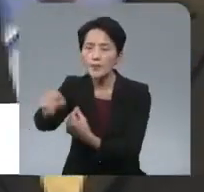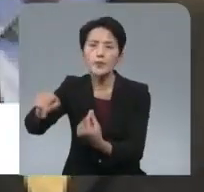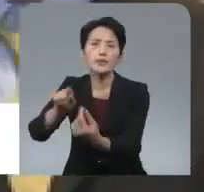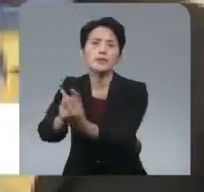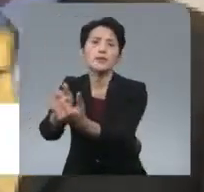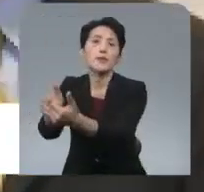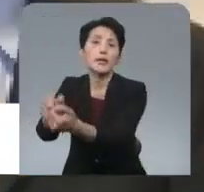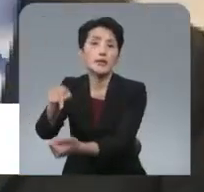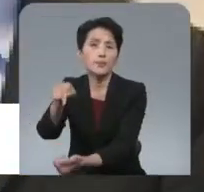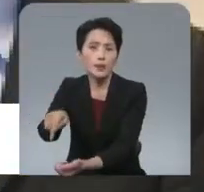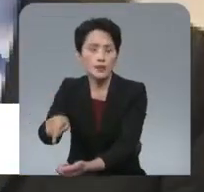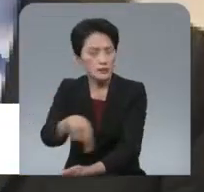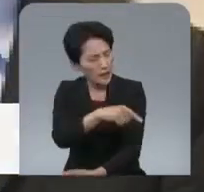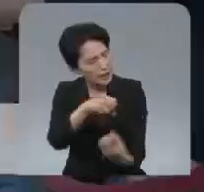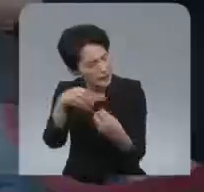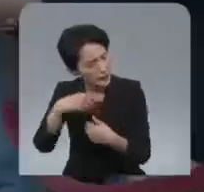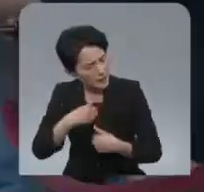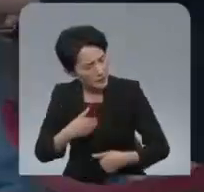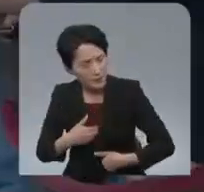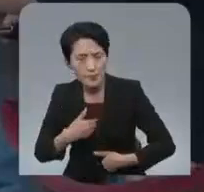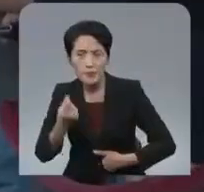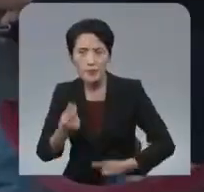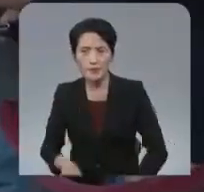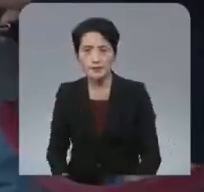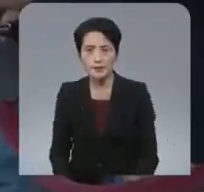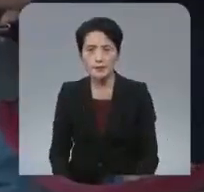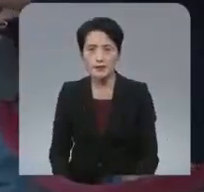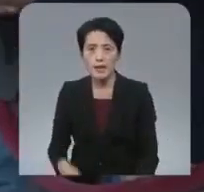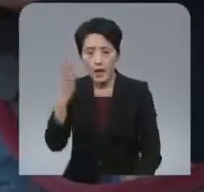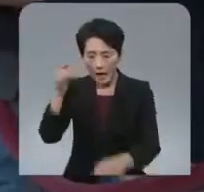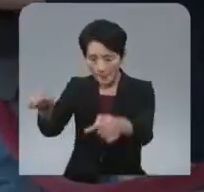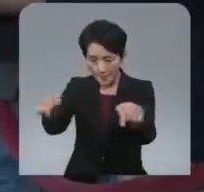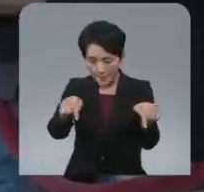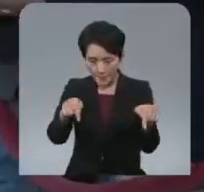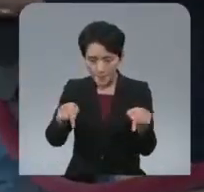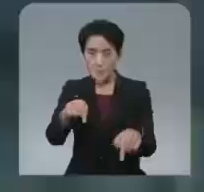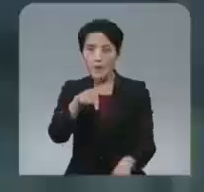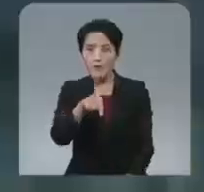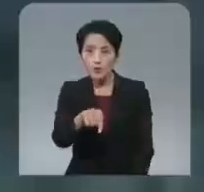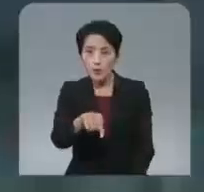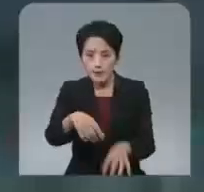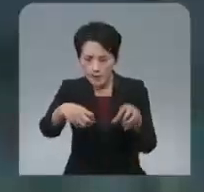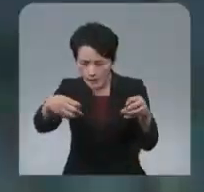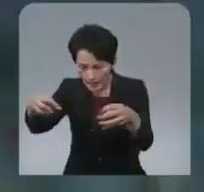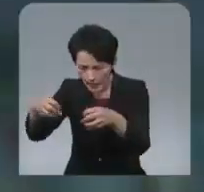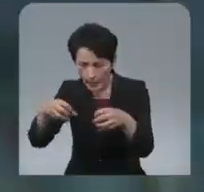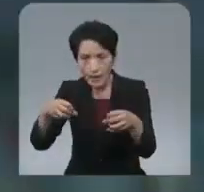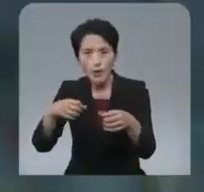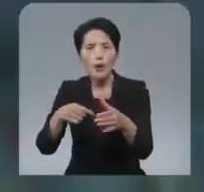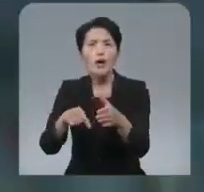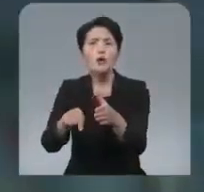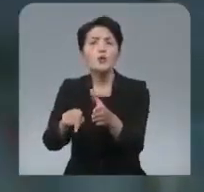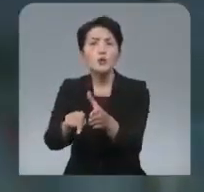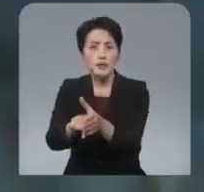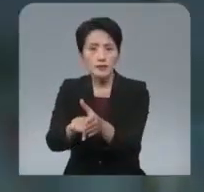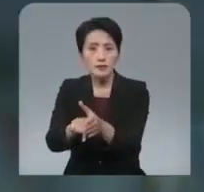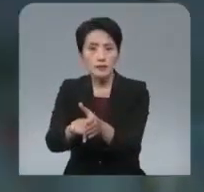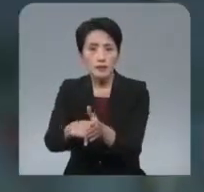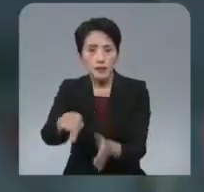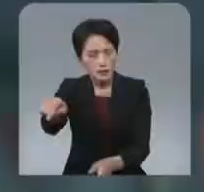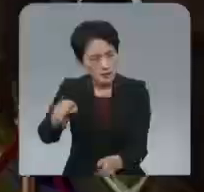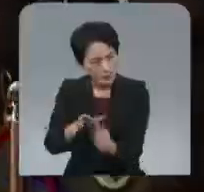МИД КНДР Чо Чоль Су, опубликованном 3 октября агентством ЦТАК, испытания ракет проводились в целях